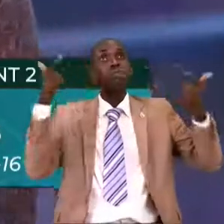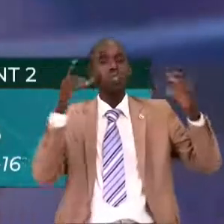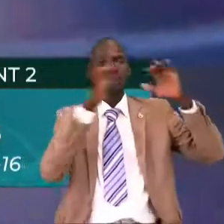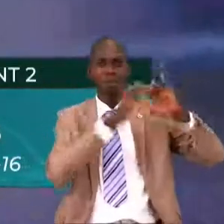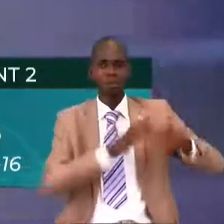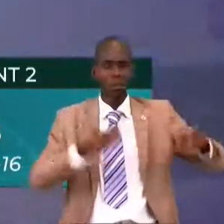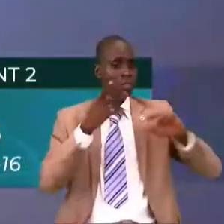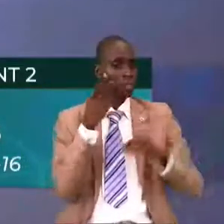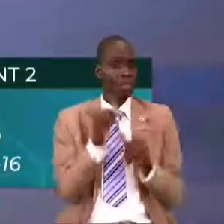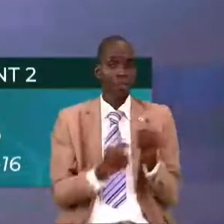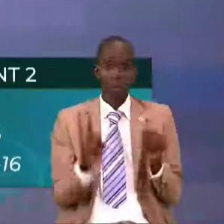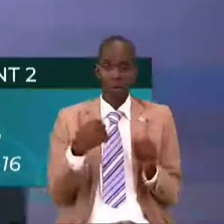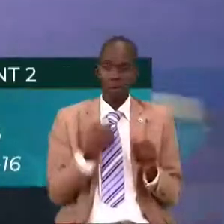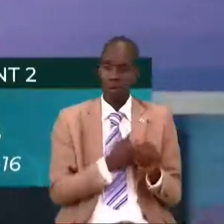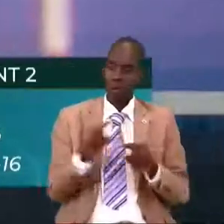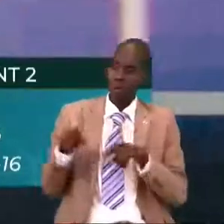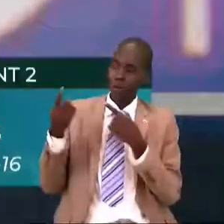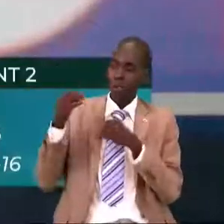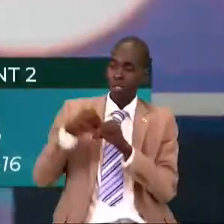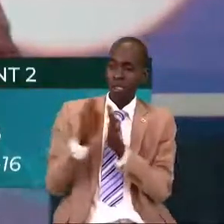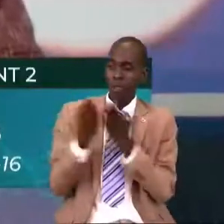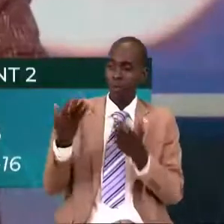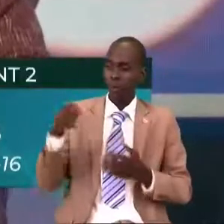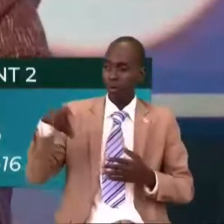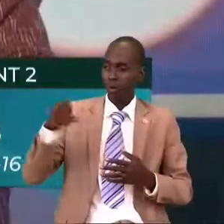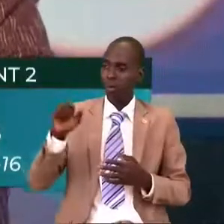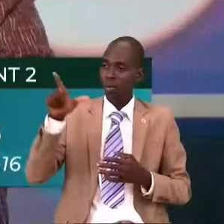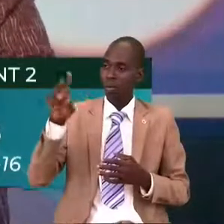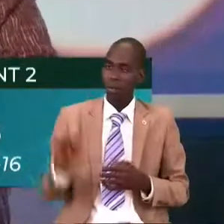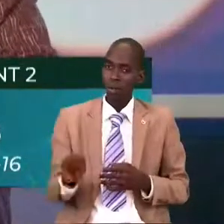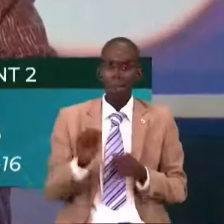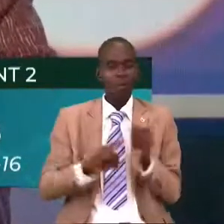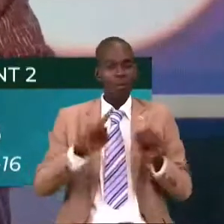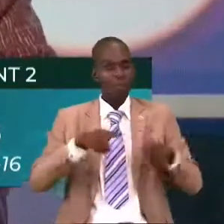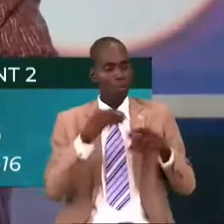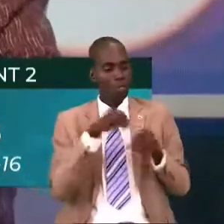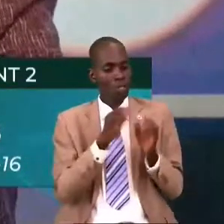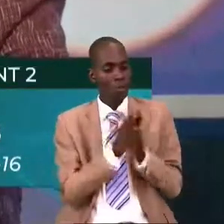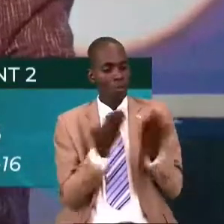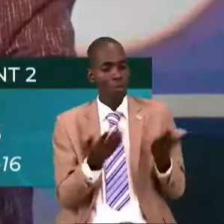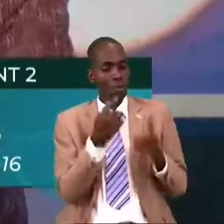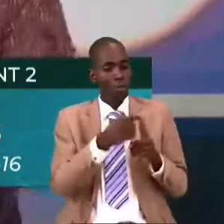la parole de Dieu, partout nous tournons, dans la Bible, il nous rappelle que Dieu